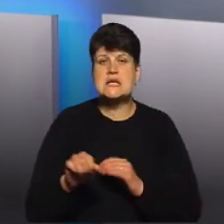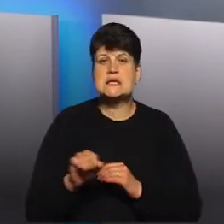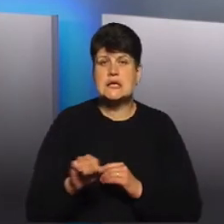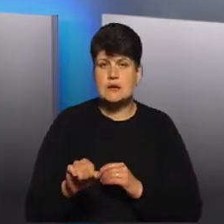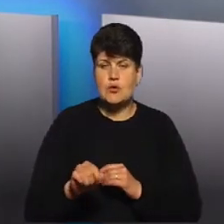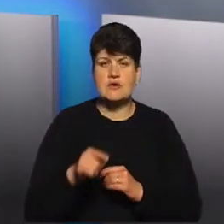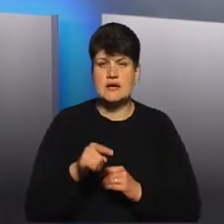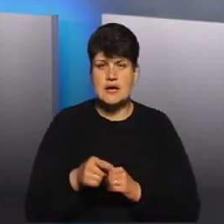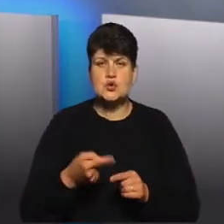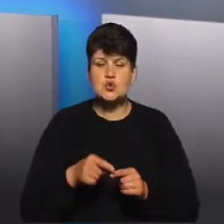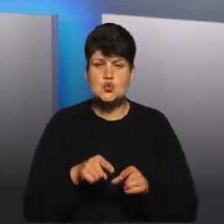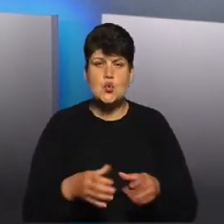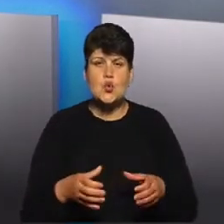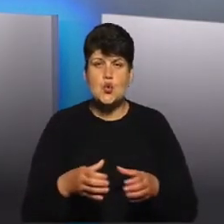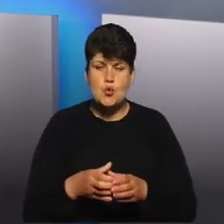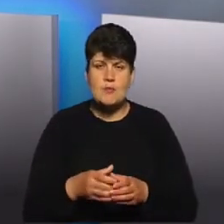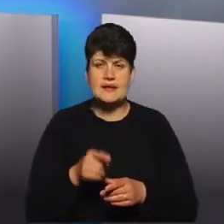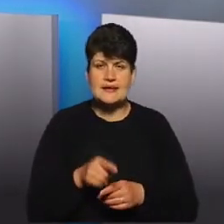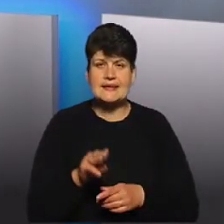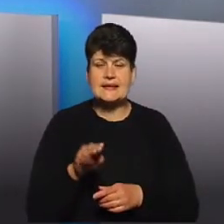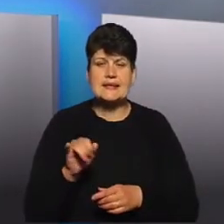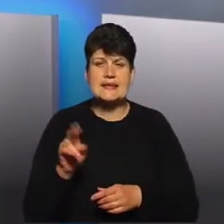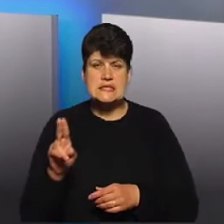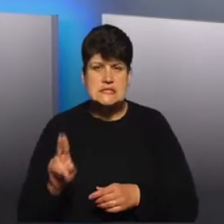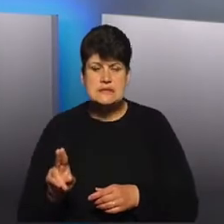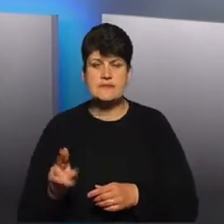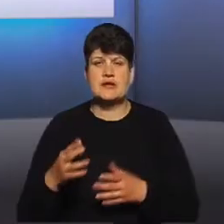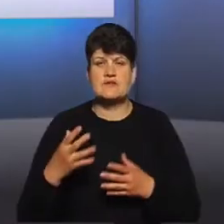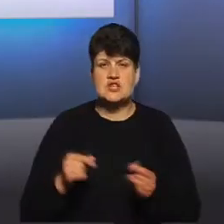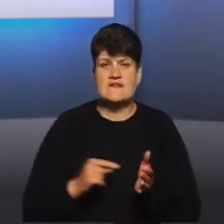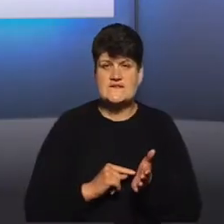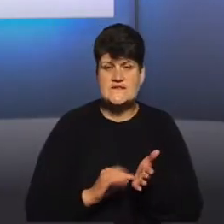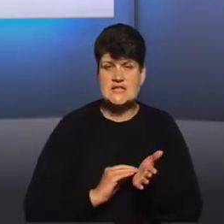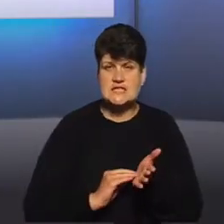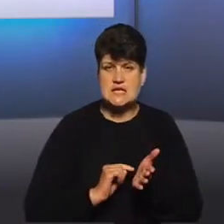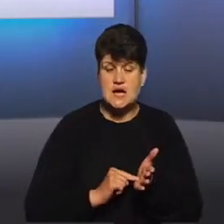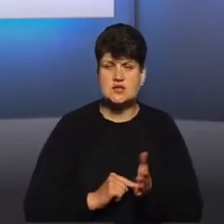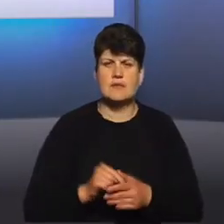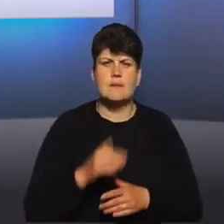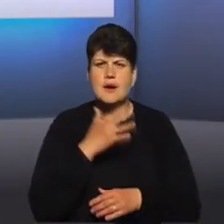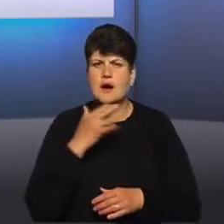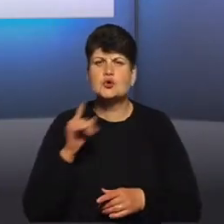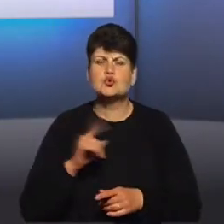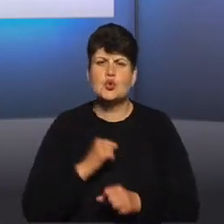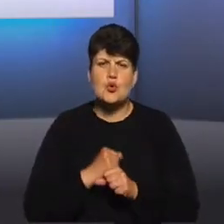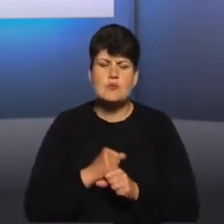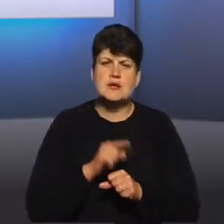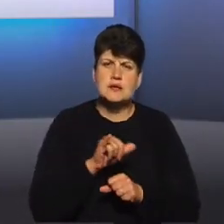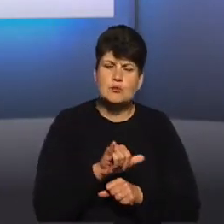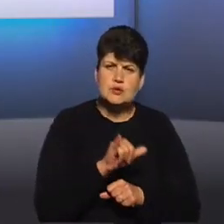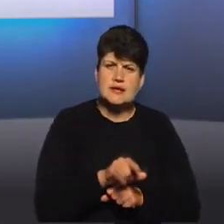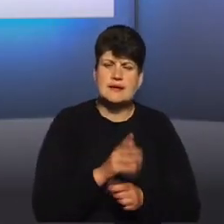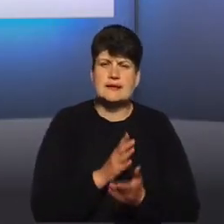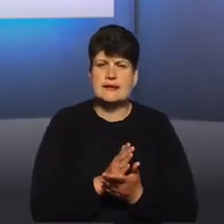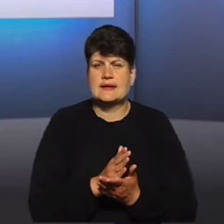їхній ТІЦ, так, туристично-інформаційний центр, десь відзначив. Багато просто чого роблять. Там є от них, це називається, правда, якось так цікаво, меню подорожей,